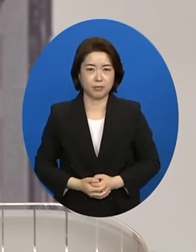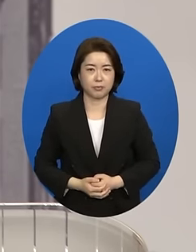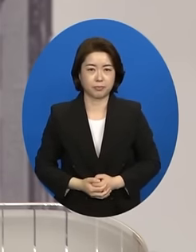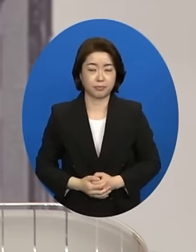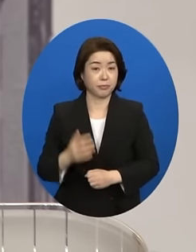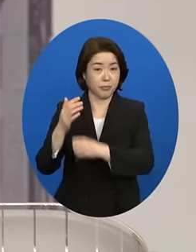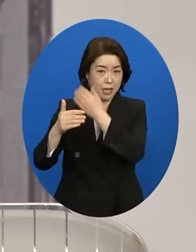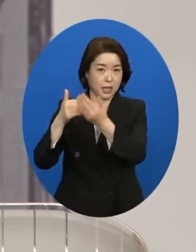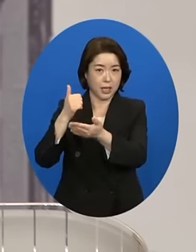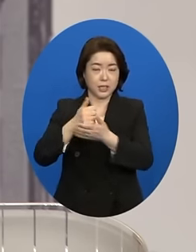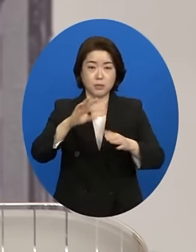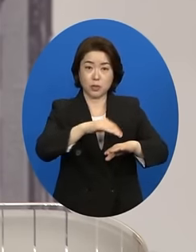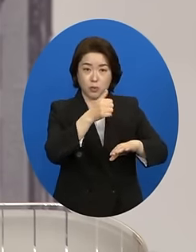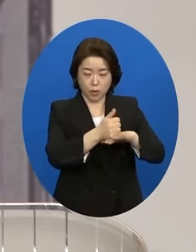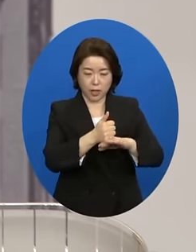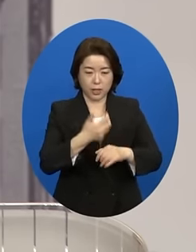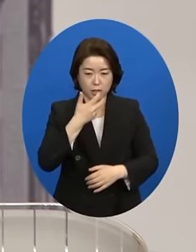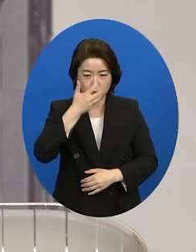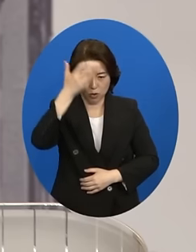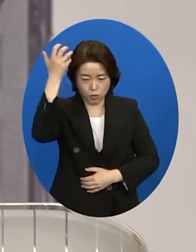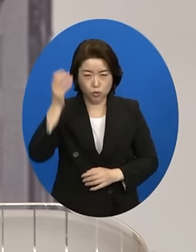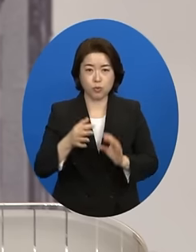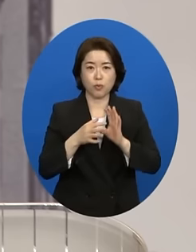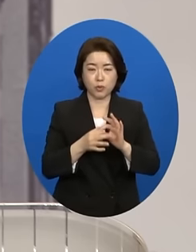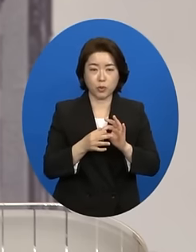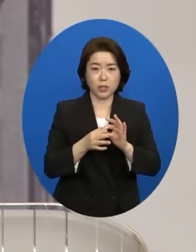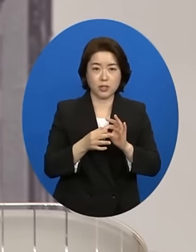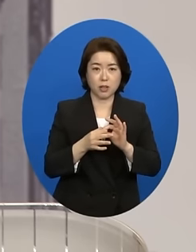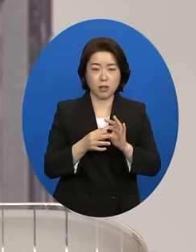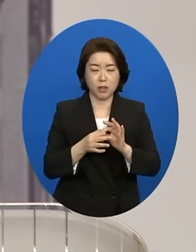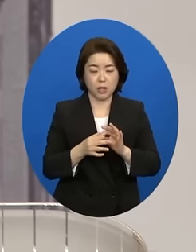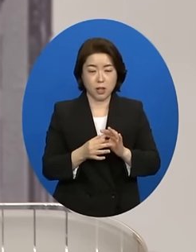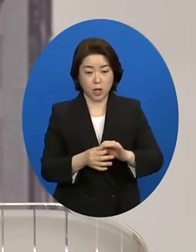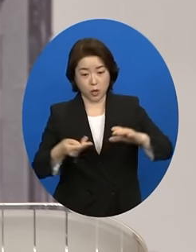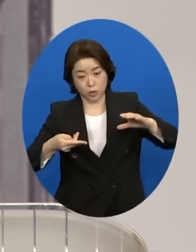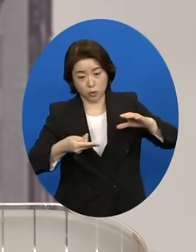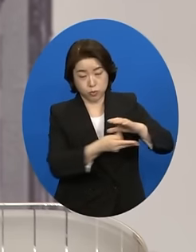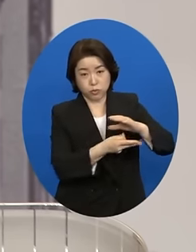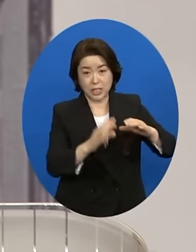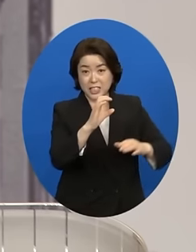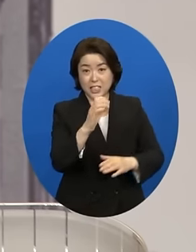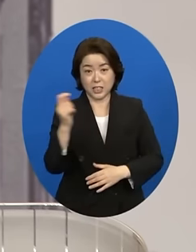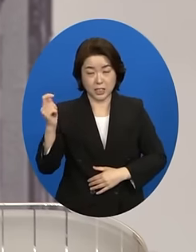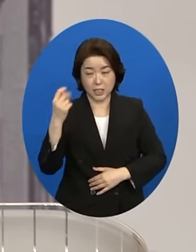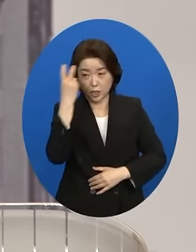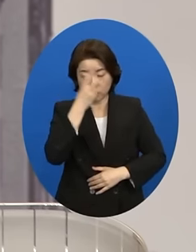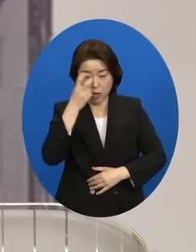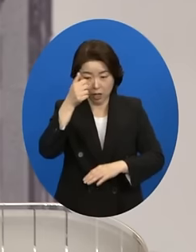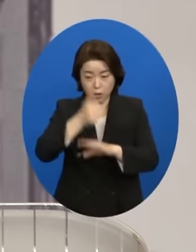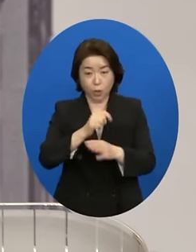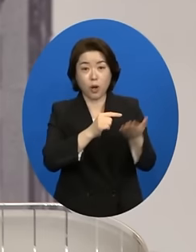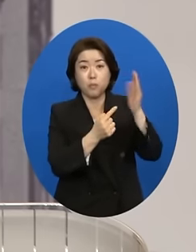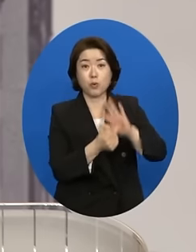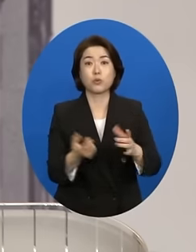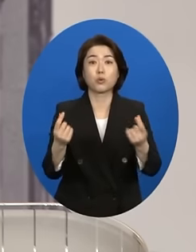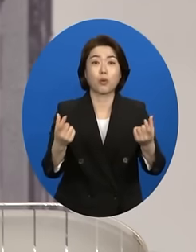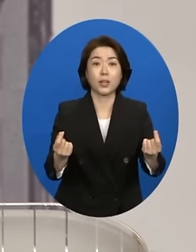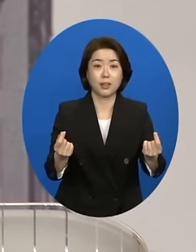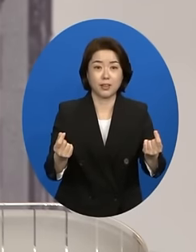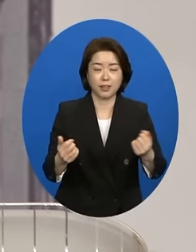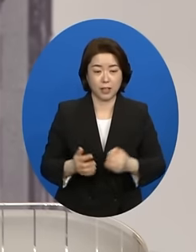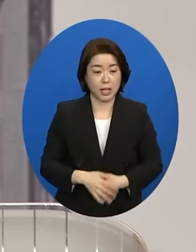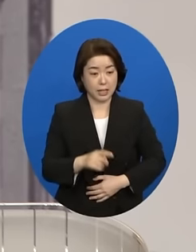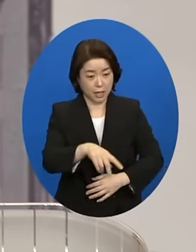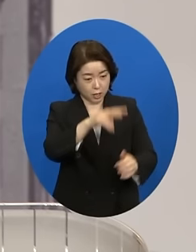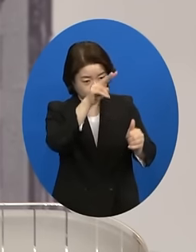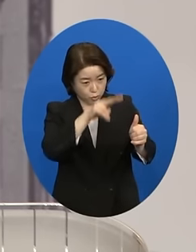왕에게 꿈을 통해서 CT 촬영 결과를 보여주셨어요. 너를 CT 촬영 쫙 해보니까 너에게